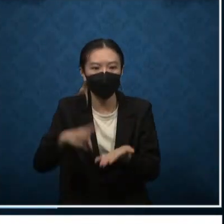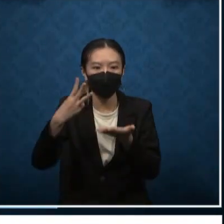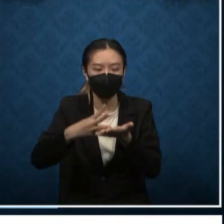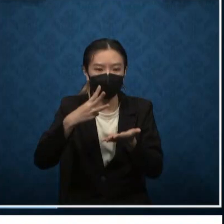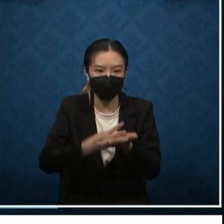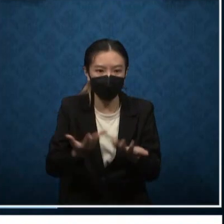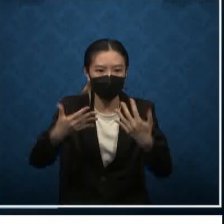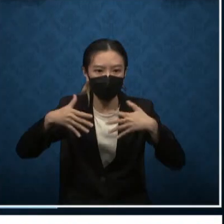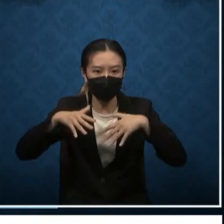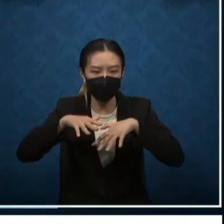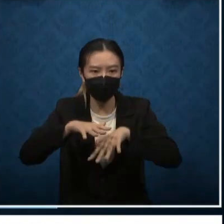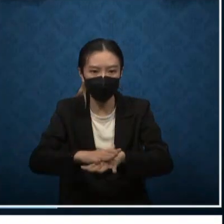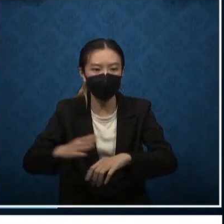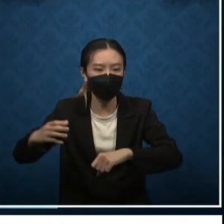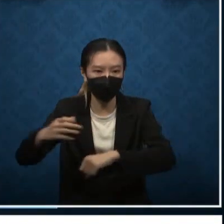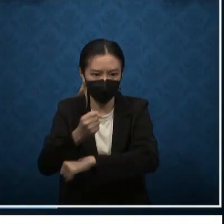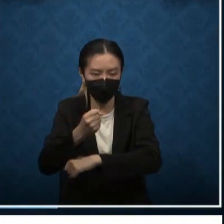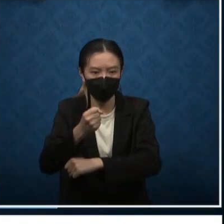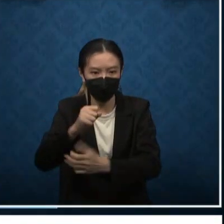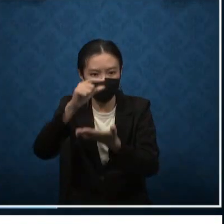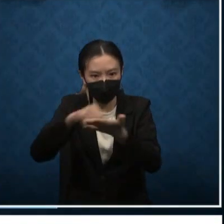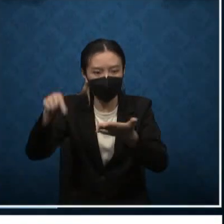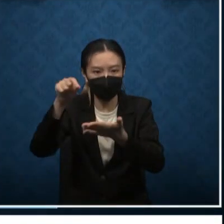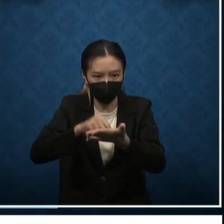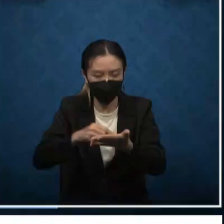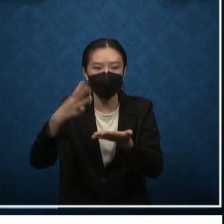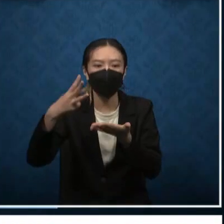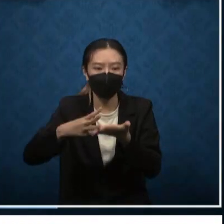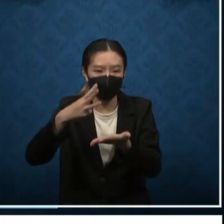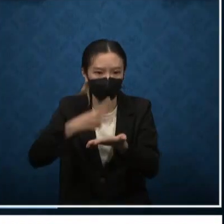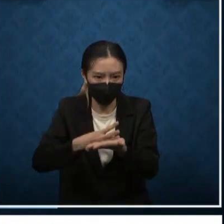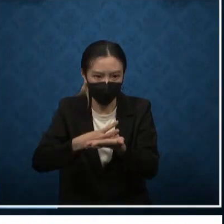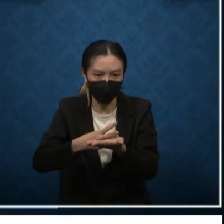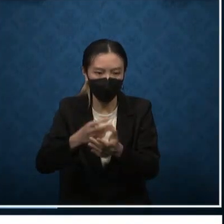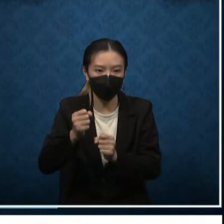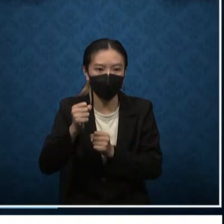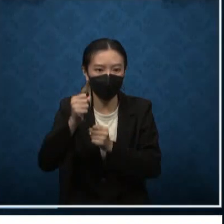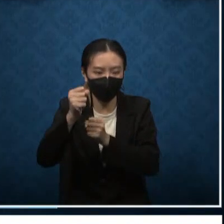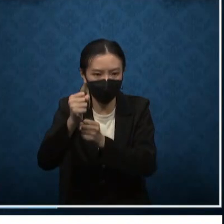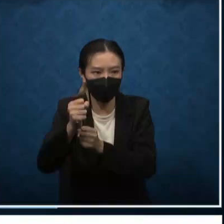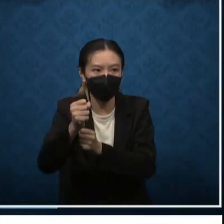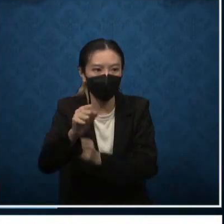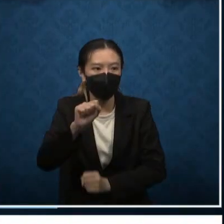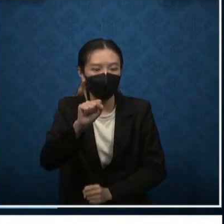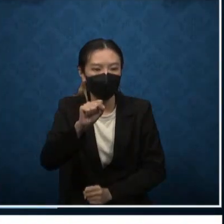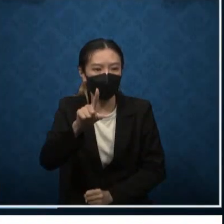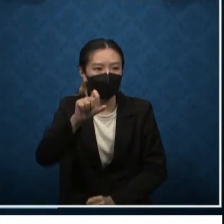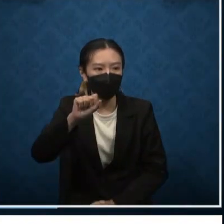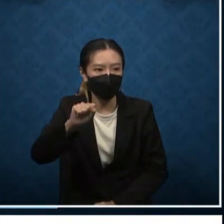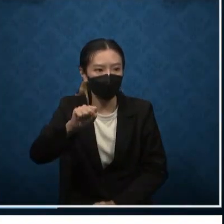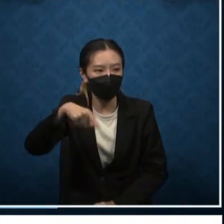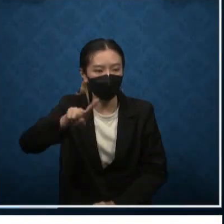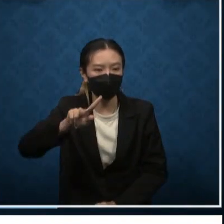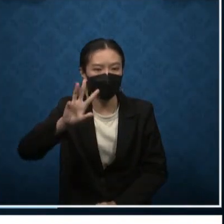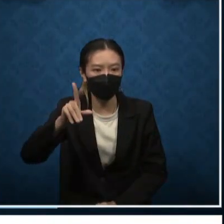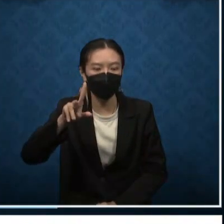เมืองและตัวสอบกเลอกตั้งและวิจชาวาด้การẢเก Ausw incluso ป.ต.ซึ่ง ควรจะตองมีการ